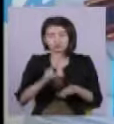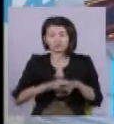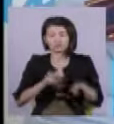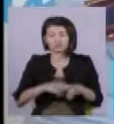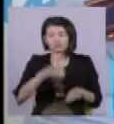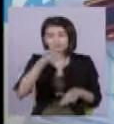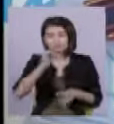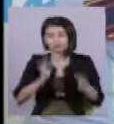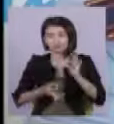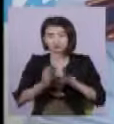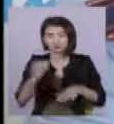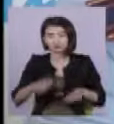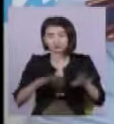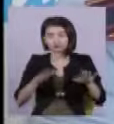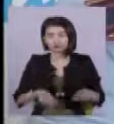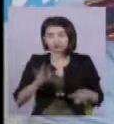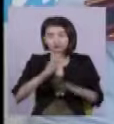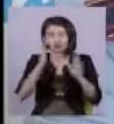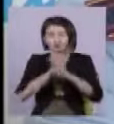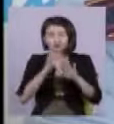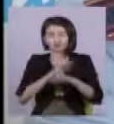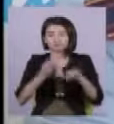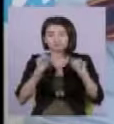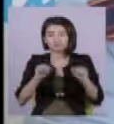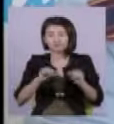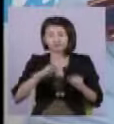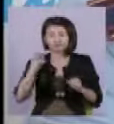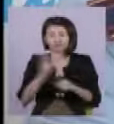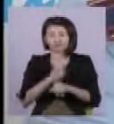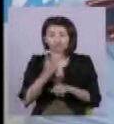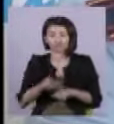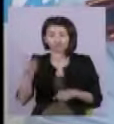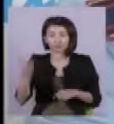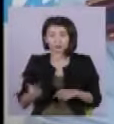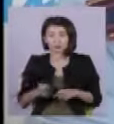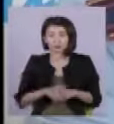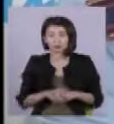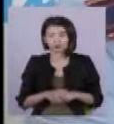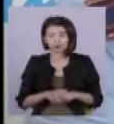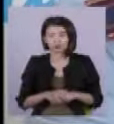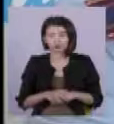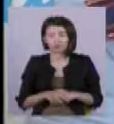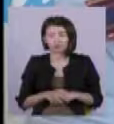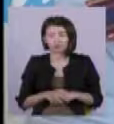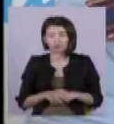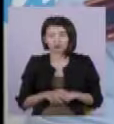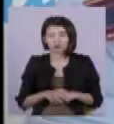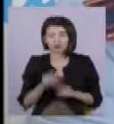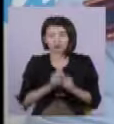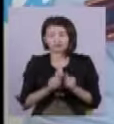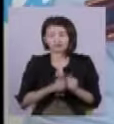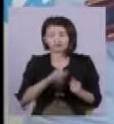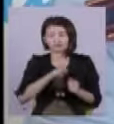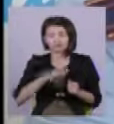қызметінің табиғатты қорғау тобының 2 инспекторы құрайды. Солармен олар әсіресе жұма,